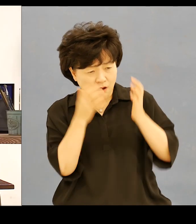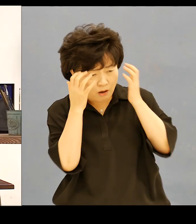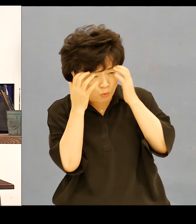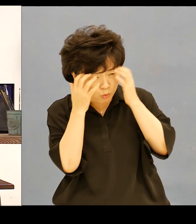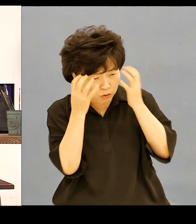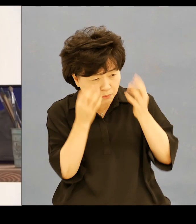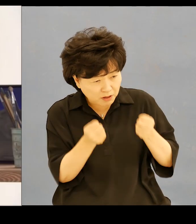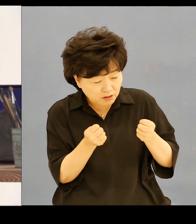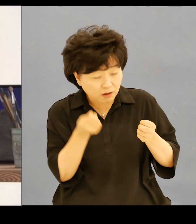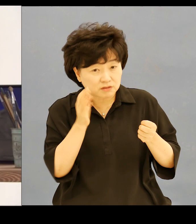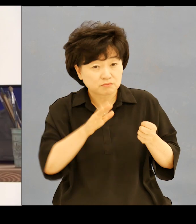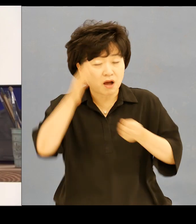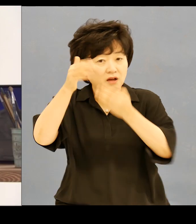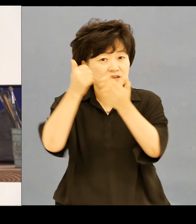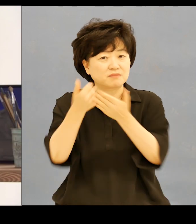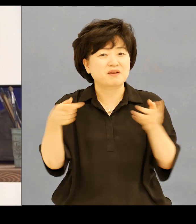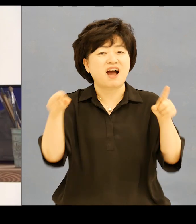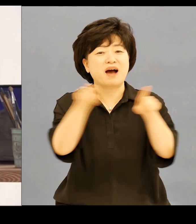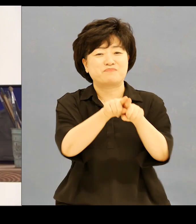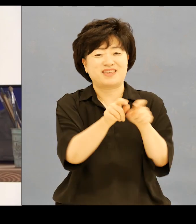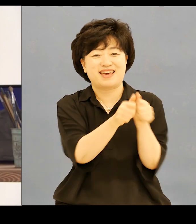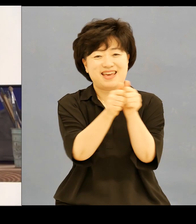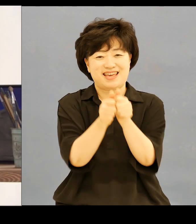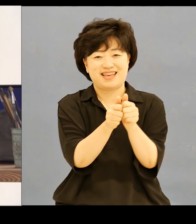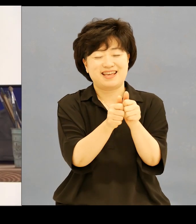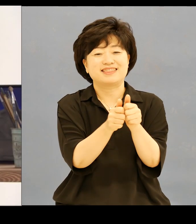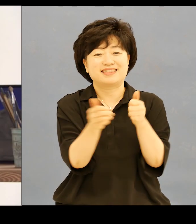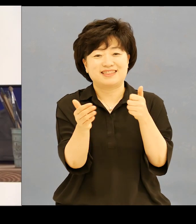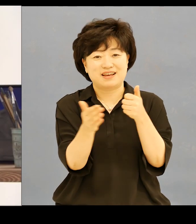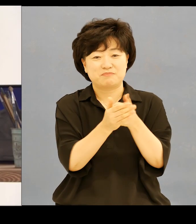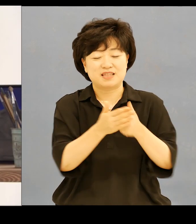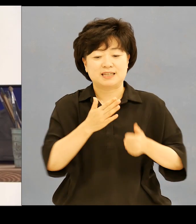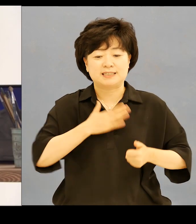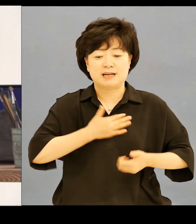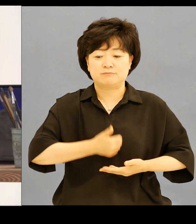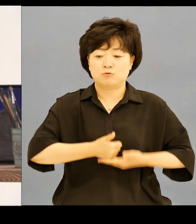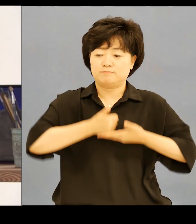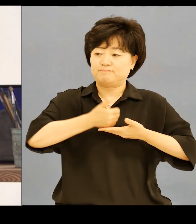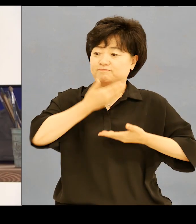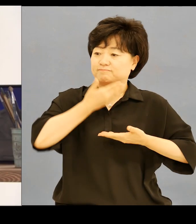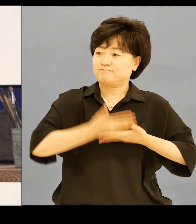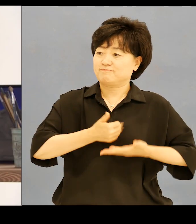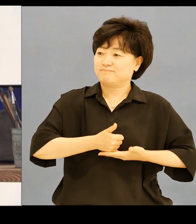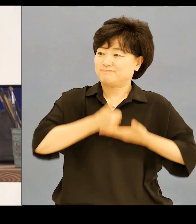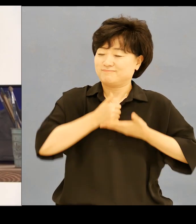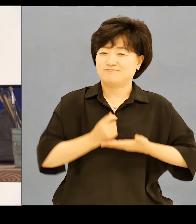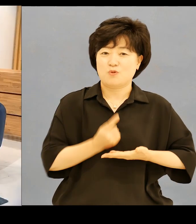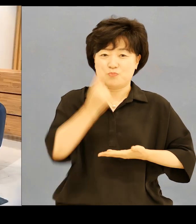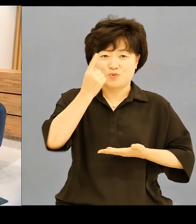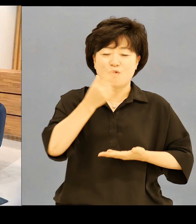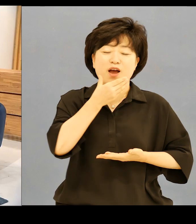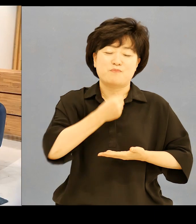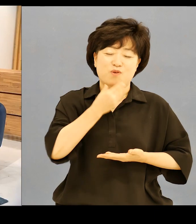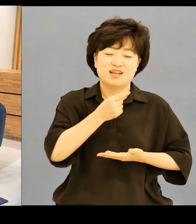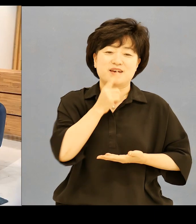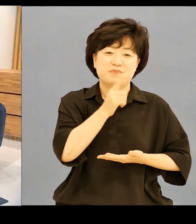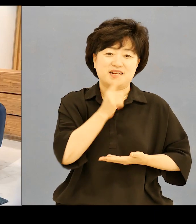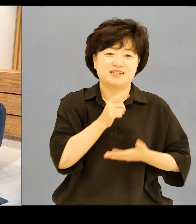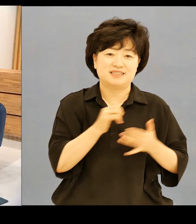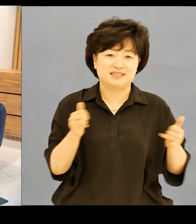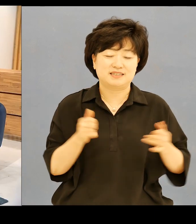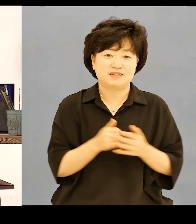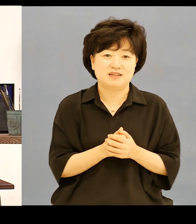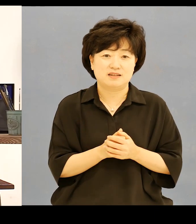상황에 계시지만 네. 하나님께서 함께 하시기 때문에 자존감도 높아지고 또 아. 행복하다고 고백하시는 분입니다. 네. 네,